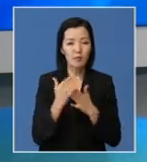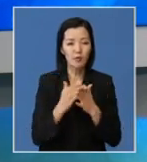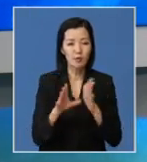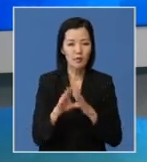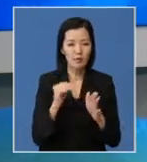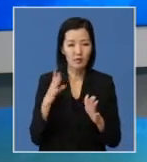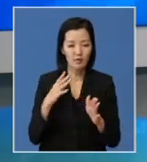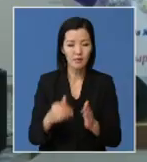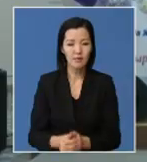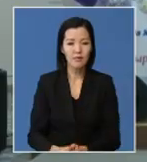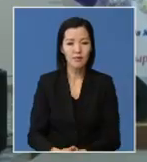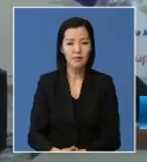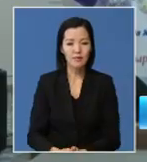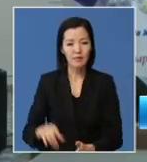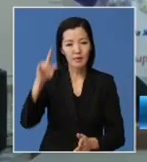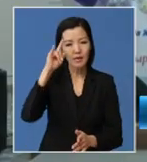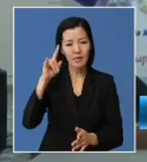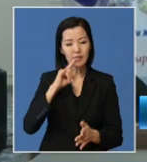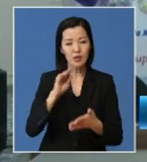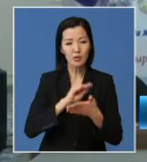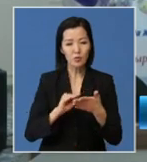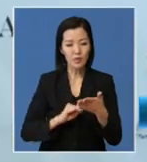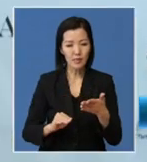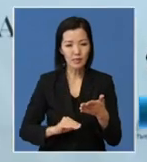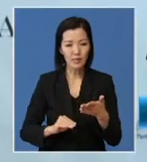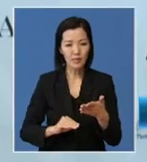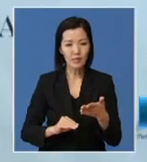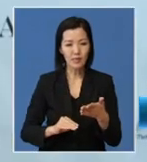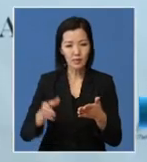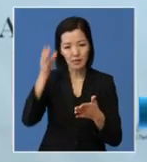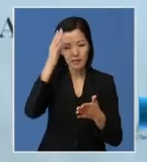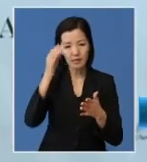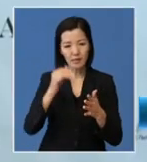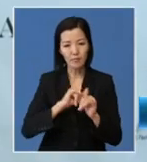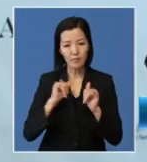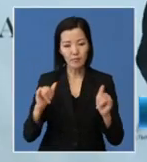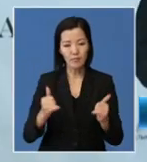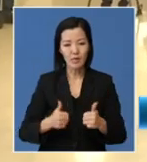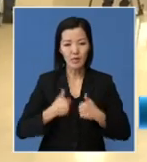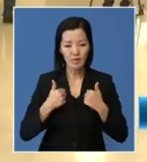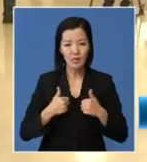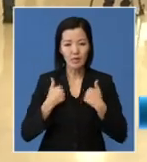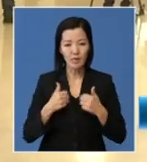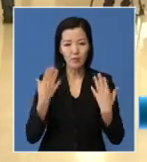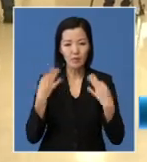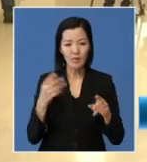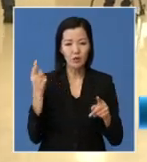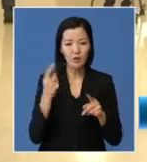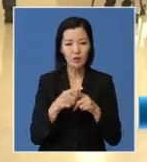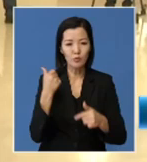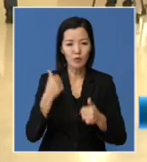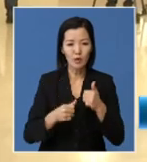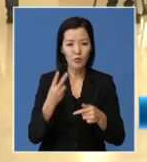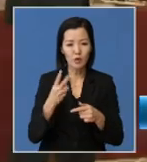марапатталды. Қазақ журналистерінің кәсіби біліктілігін көтеру және ынталандыру мақсатында еркін сөз шығармашылық байқауы екінші